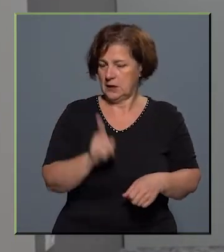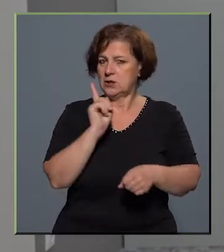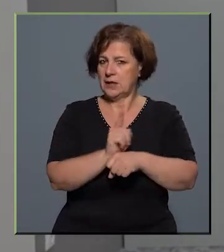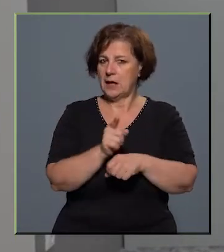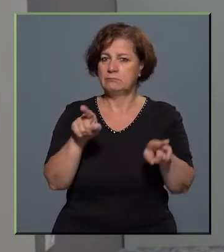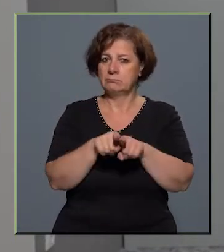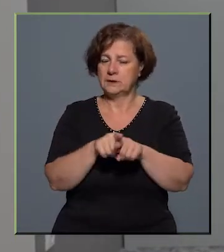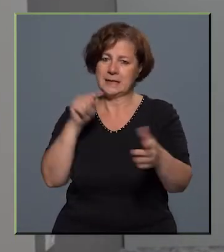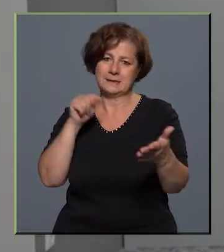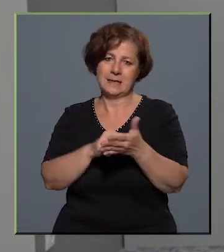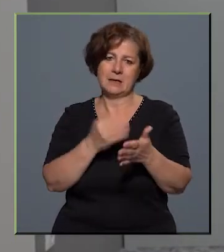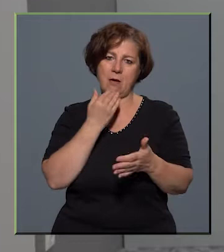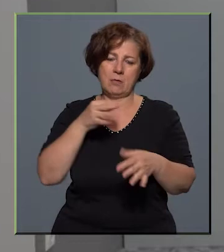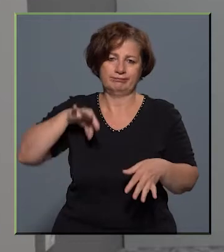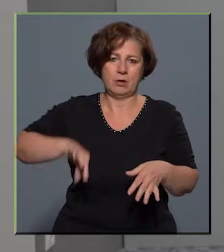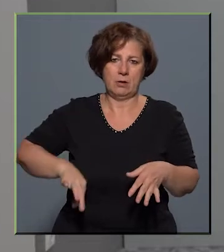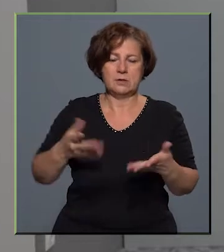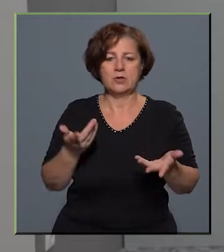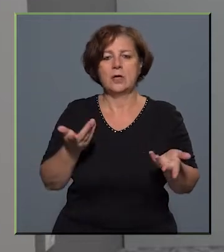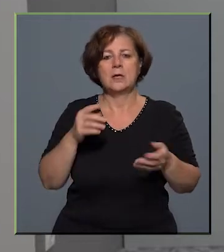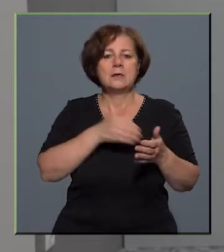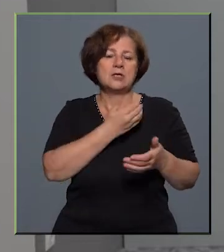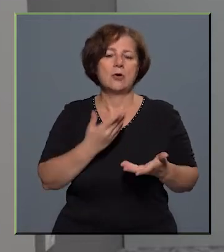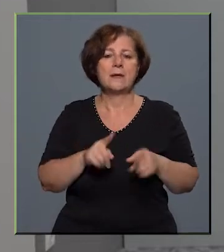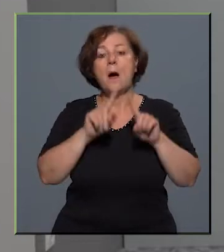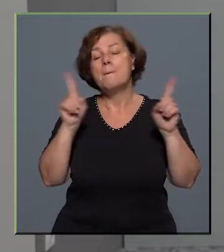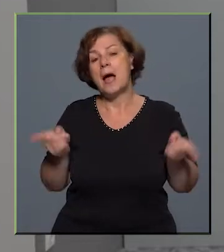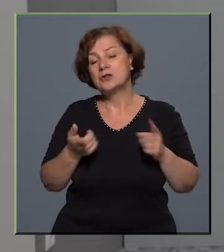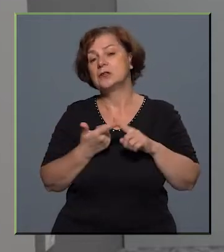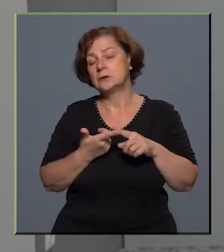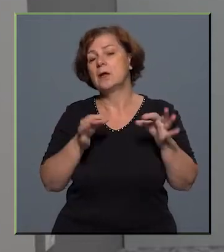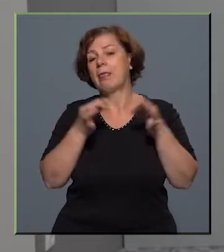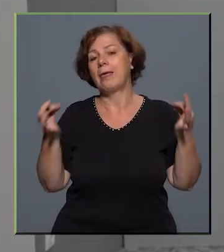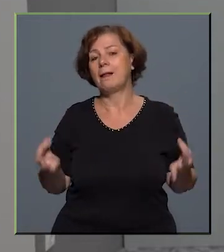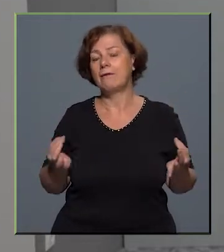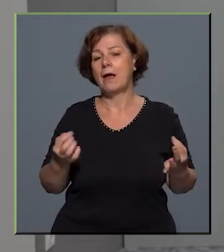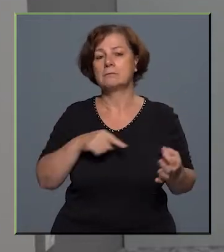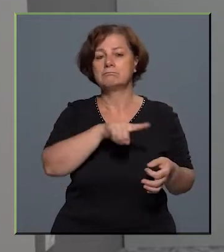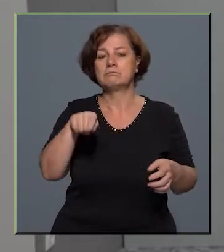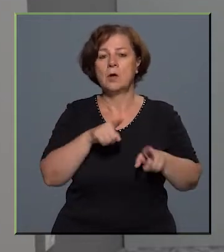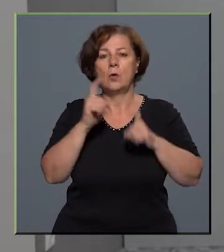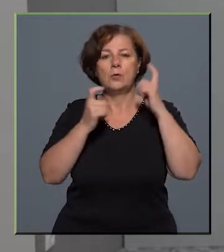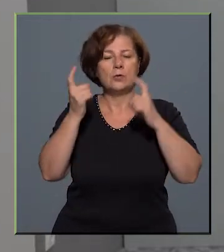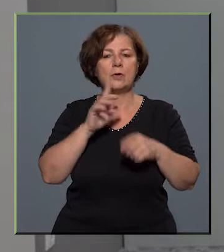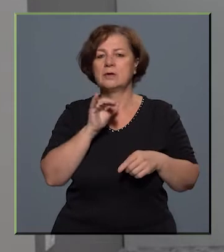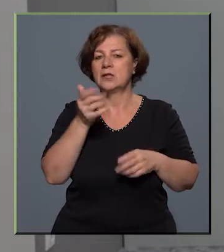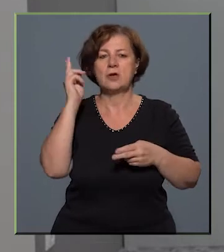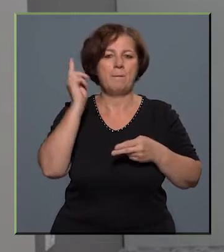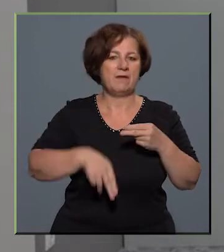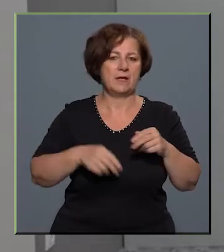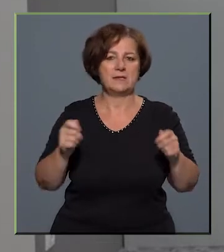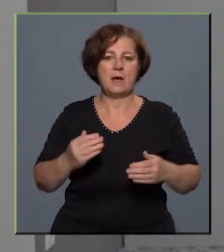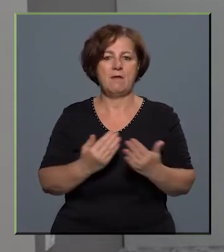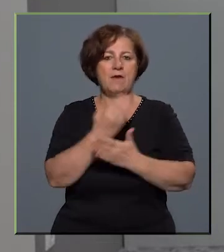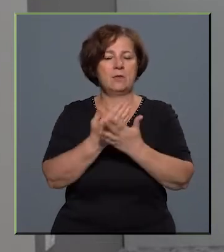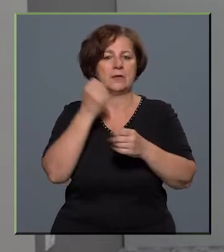célra szeretnénk felhasználni a jövőben az iskolát. A másik, hogy nyilván úgy gondoljuk, hogy nem fejezzük be a felújítási